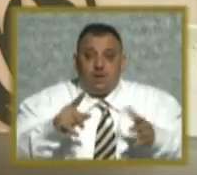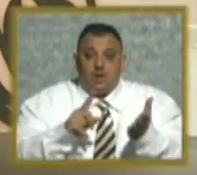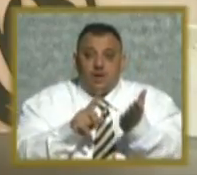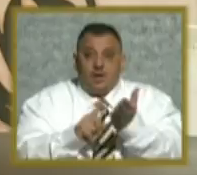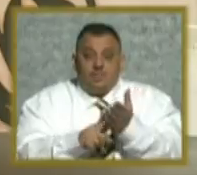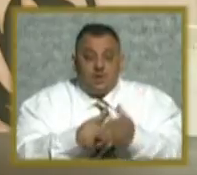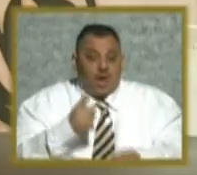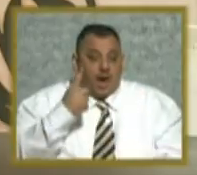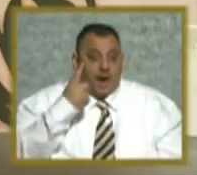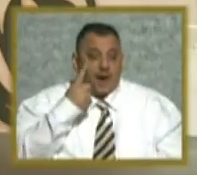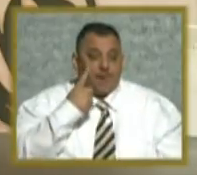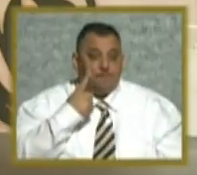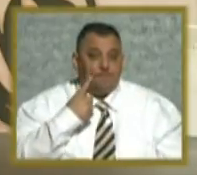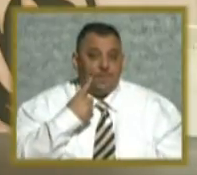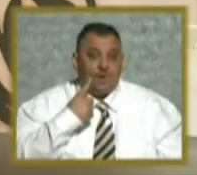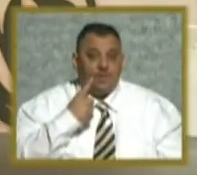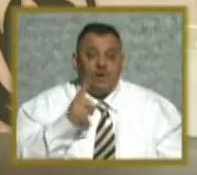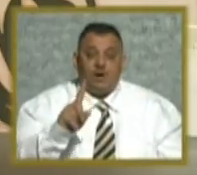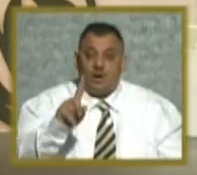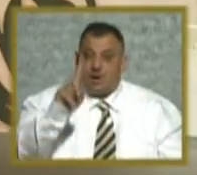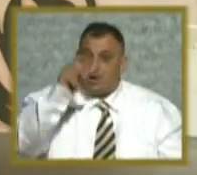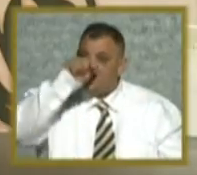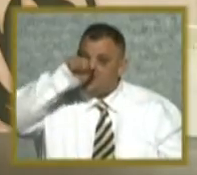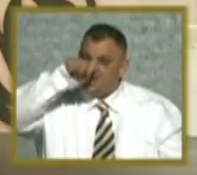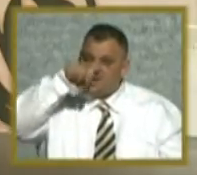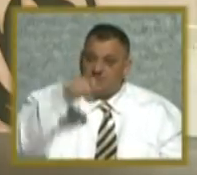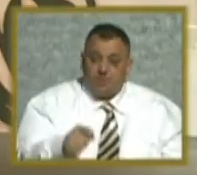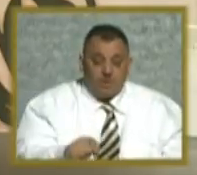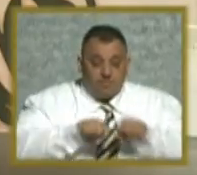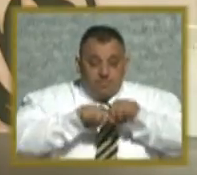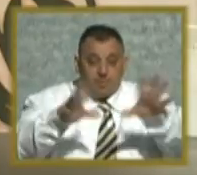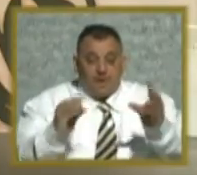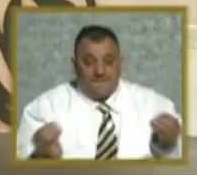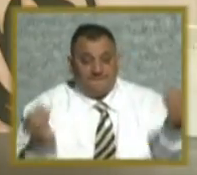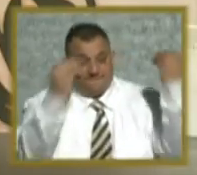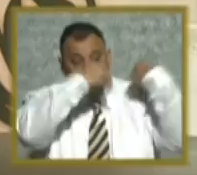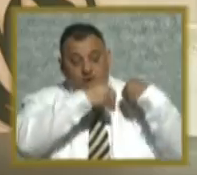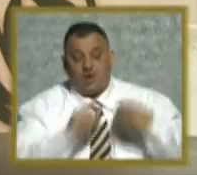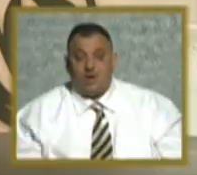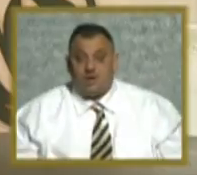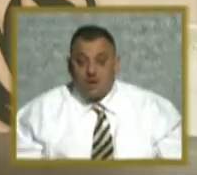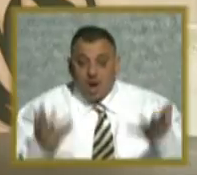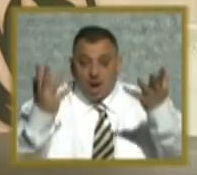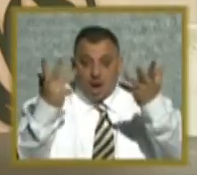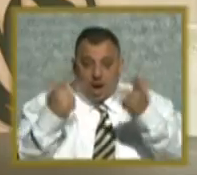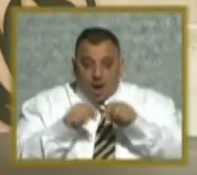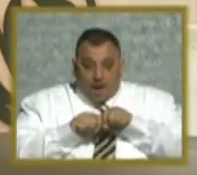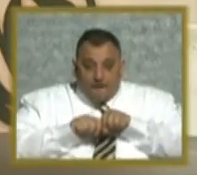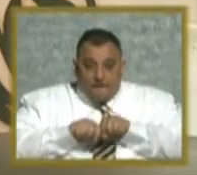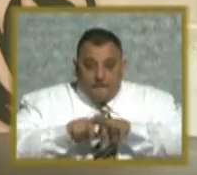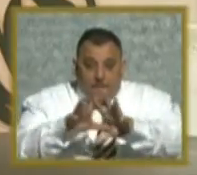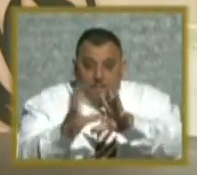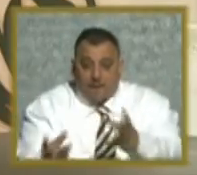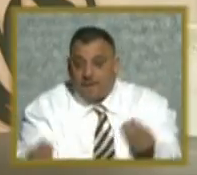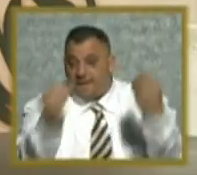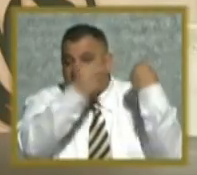شرقا وغربا، هذا وزره والعياذ بالله على عدد من وصلهم، الوزر الذي يحصله والإثم الذي يناله